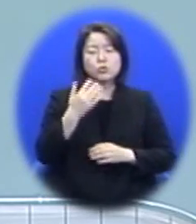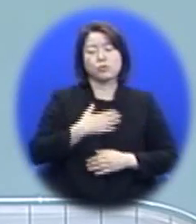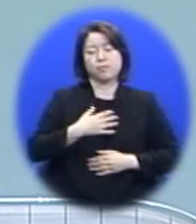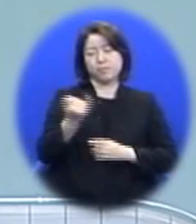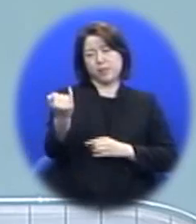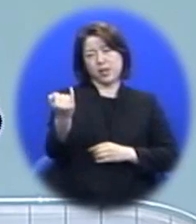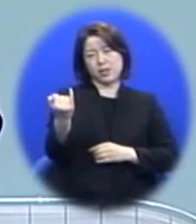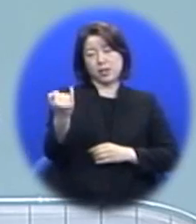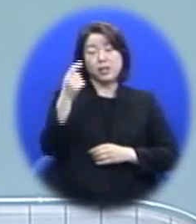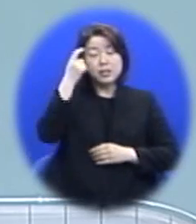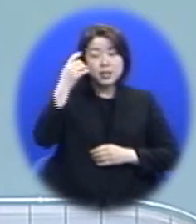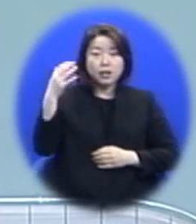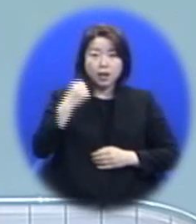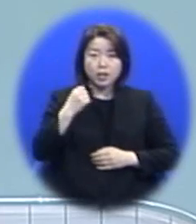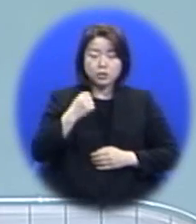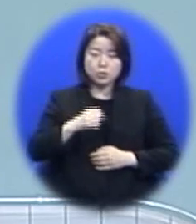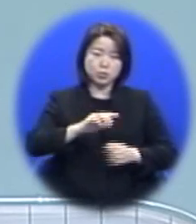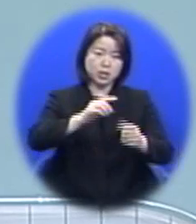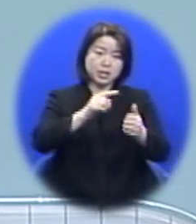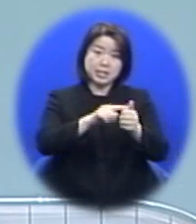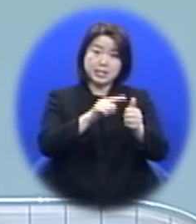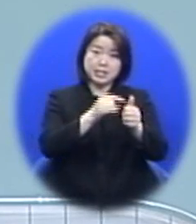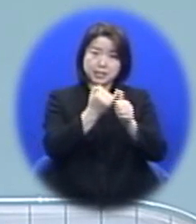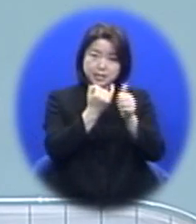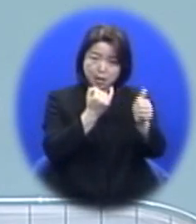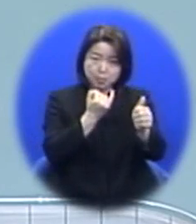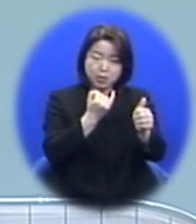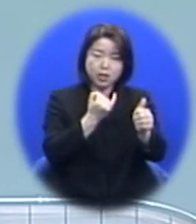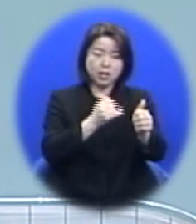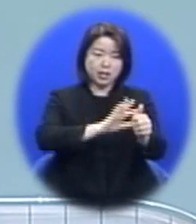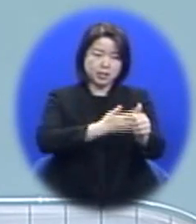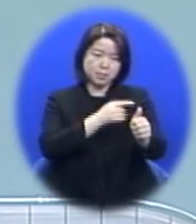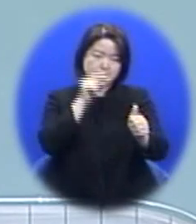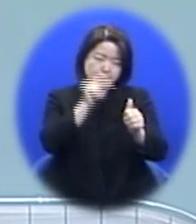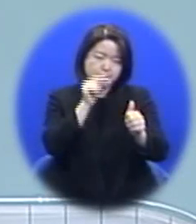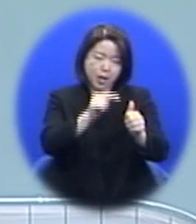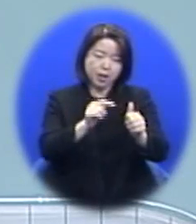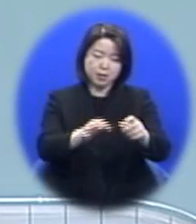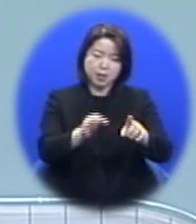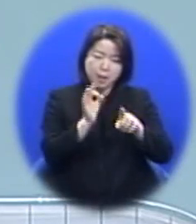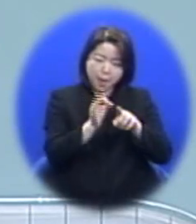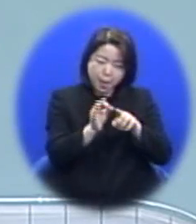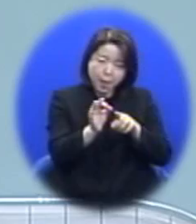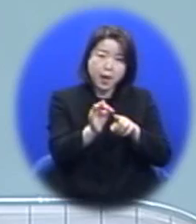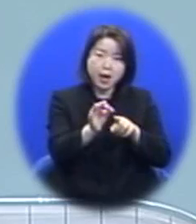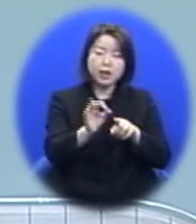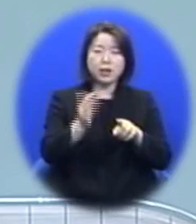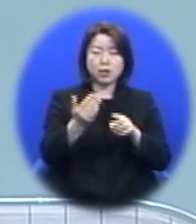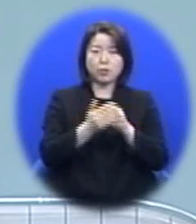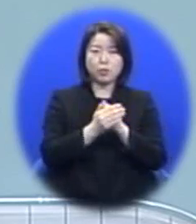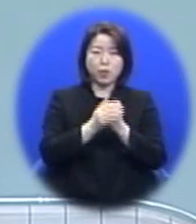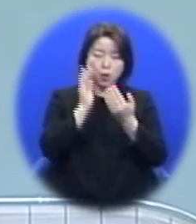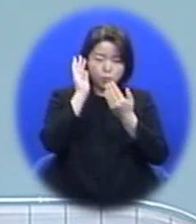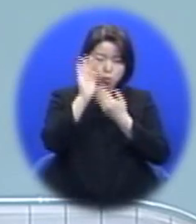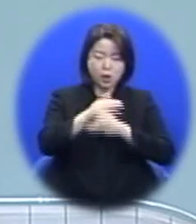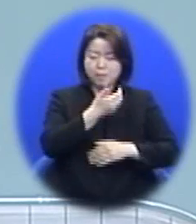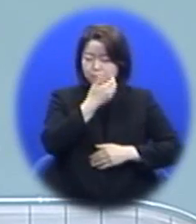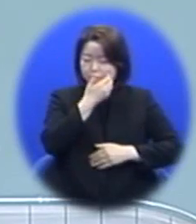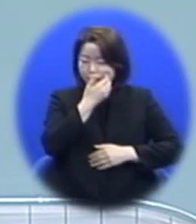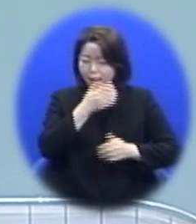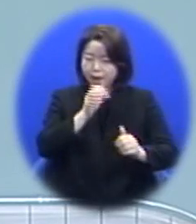하고 남편의 잘못을 지적하고 그게 나중에는 잔소리가 되고 나중에는 면박까지